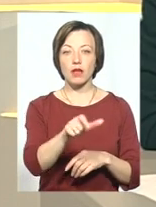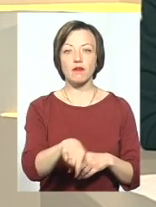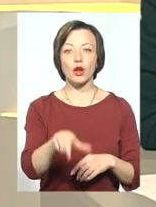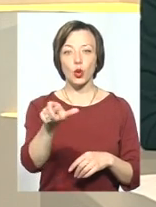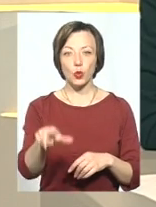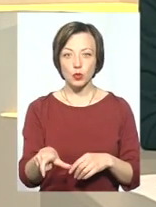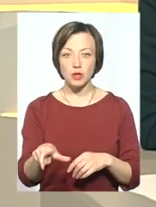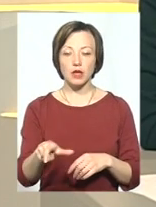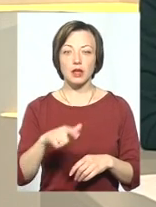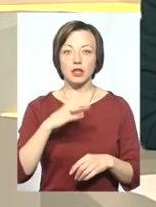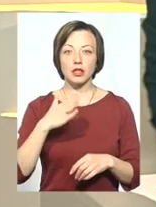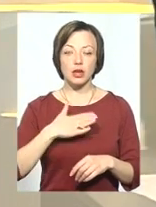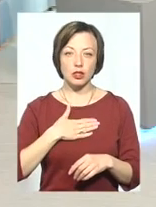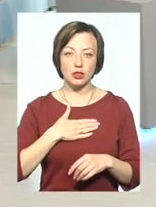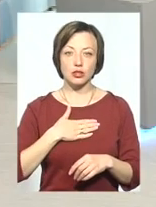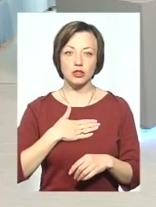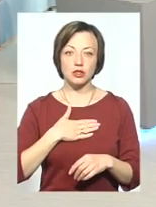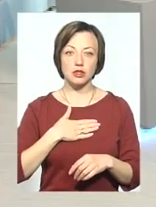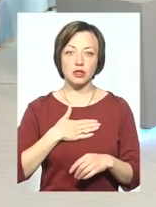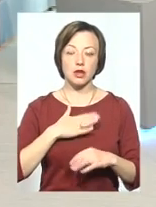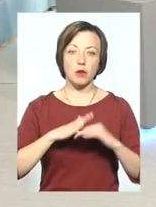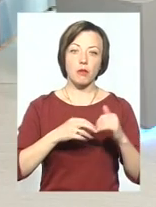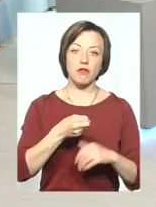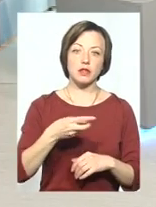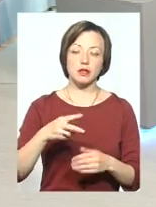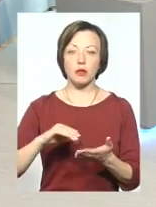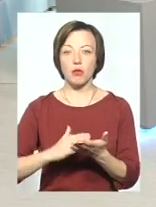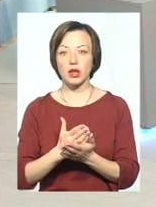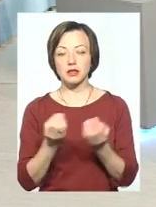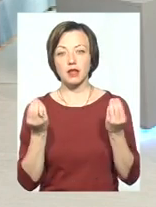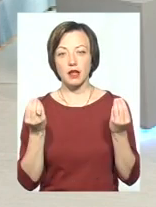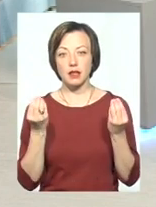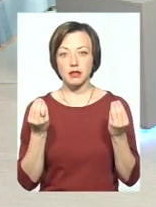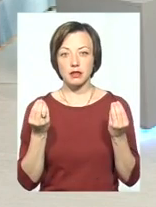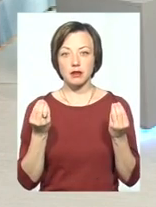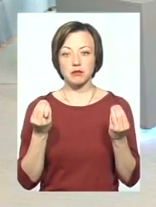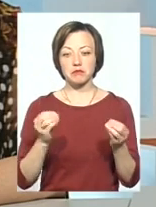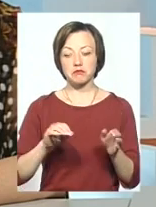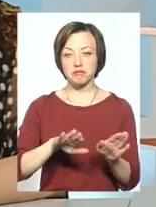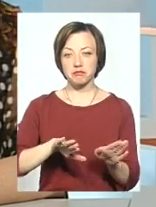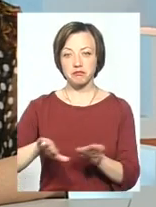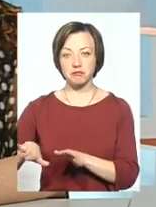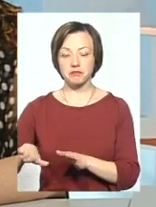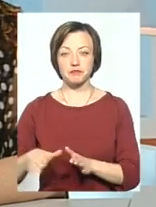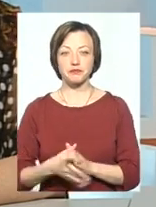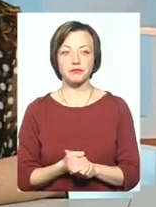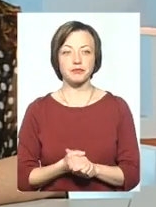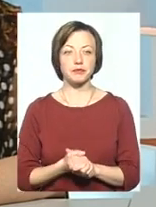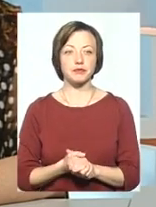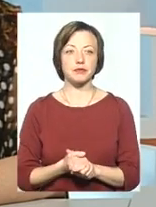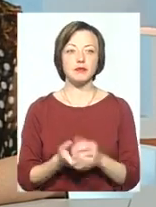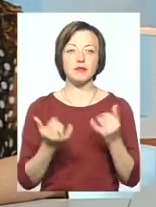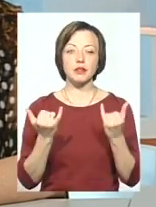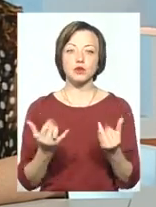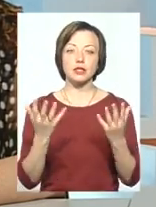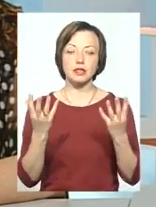люди, наша, чи то професійна, чи то політична еліта відходить на другий план. Ну, на сьогоднішній день згідно